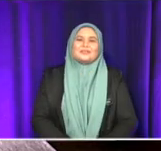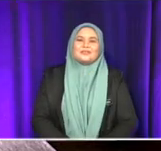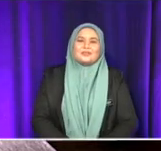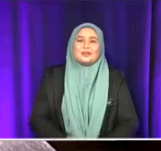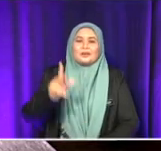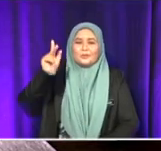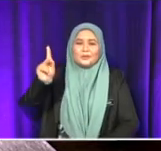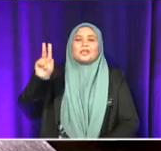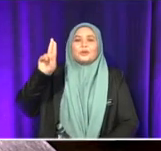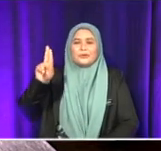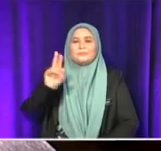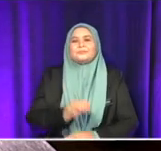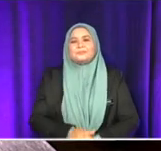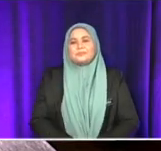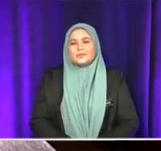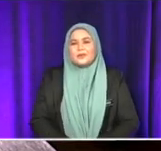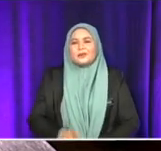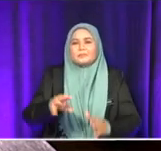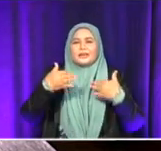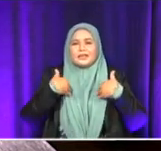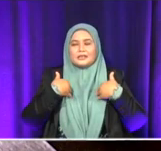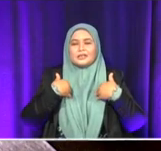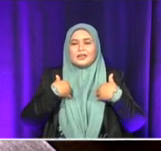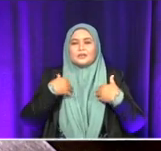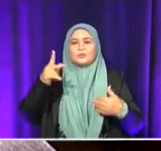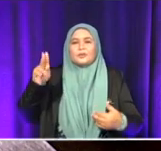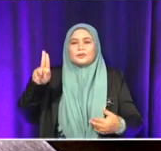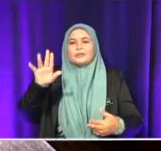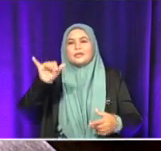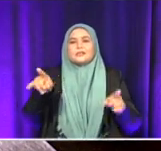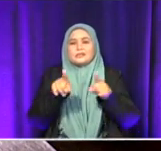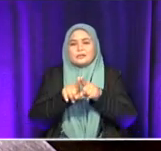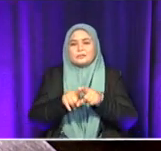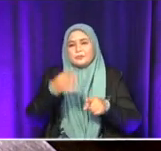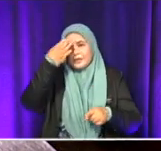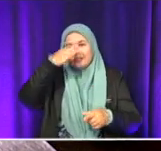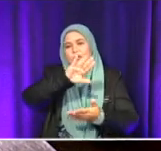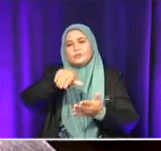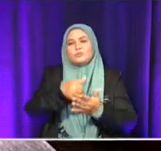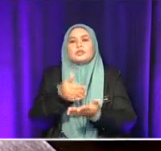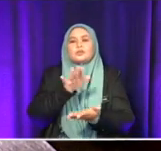betul mengadakan kurikulum yang sama bagi semua